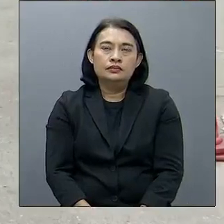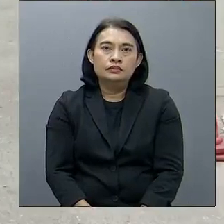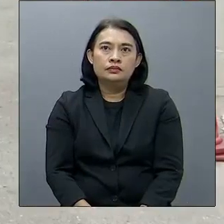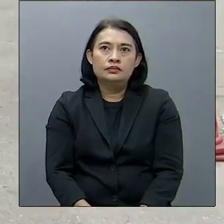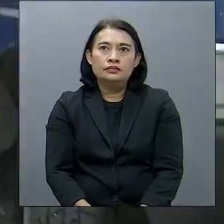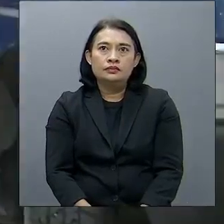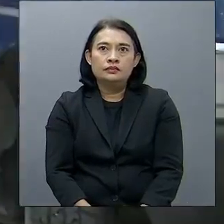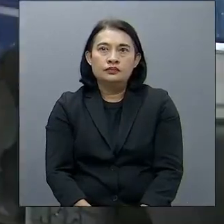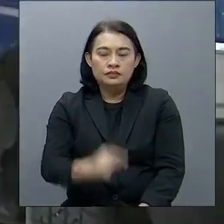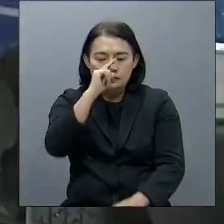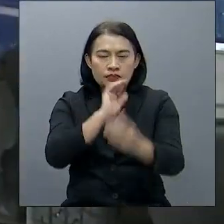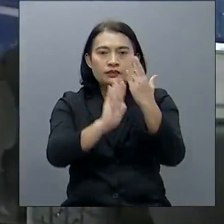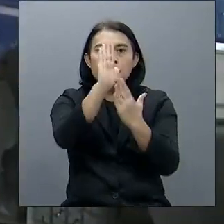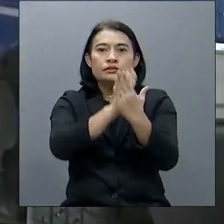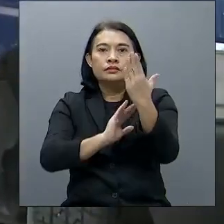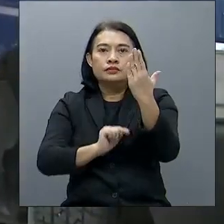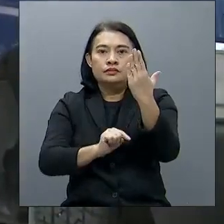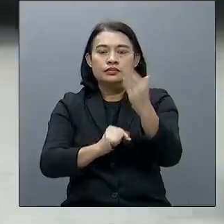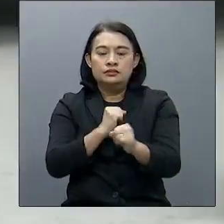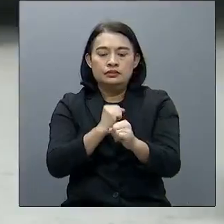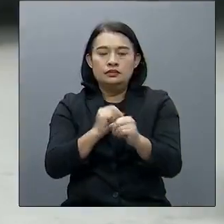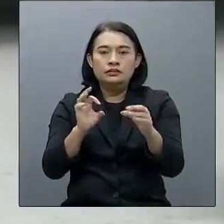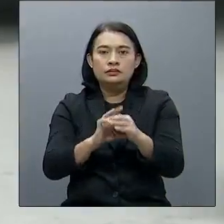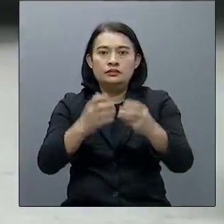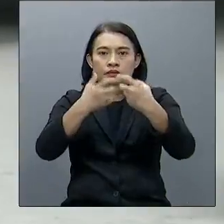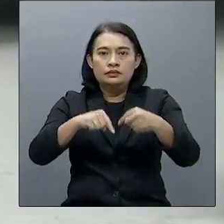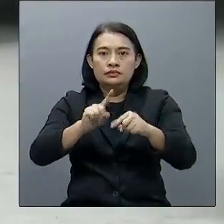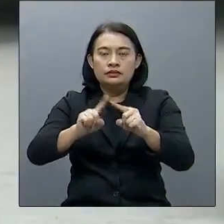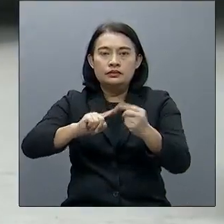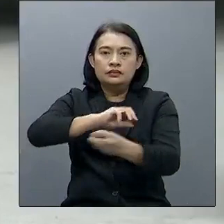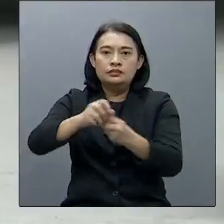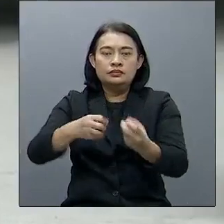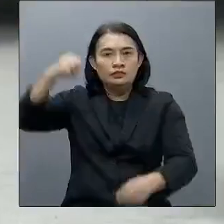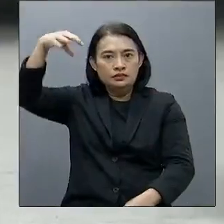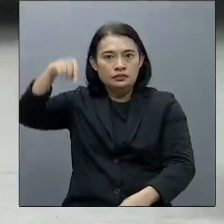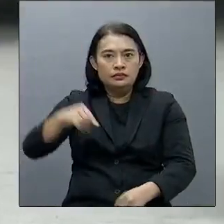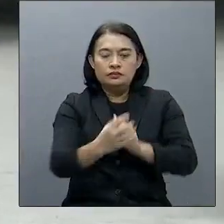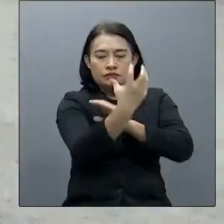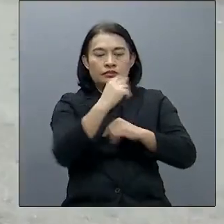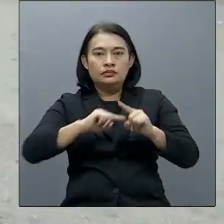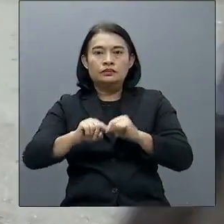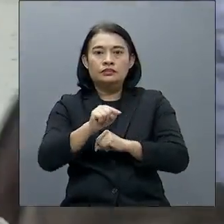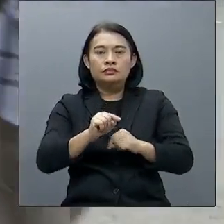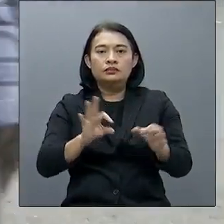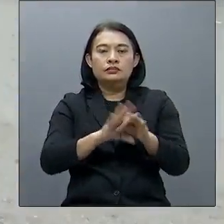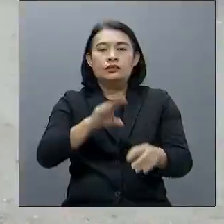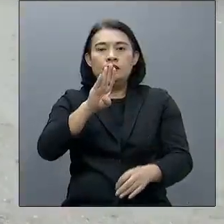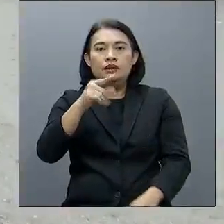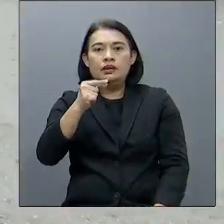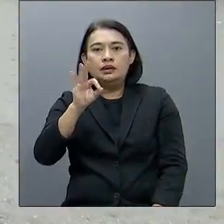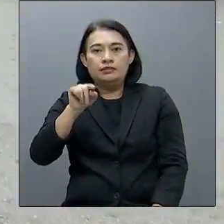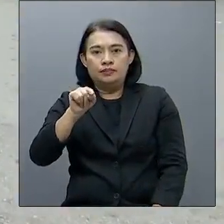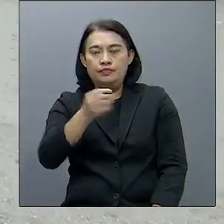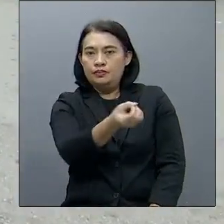เดียวกันค่ะประเทศไทยซึ่งเป็นต้นทางผู้ผลิตกระแสไฟฟ้าก็ต้องเผชิญคำขู่จากกองกำลังกันอย่าง bgfด้วยนะคะว่าจะ